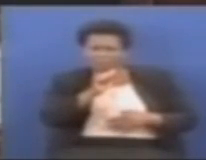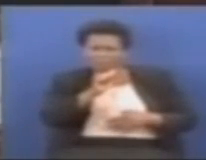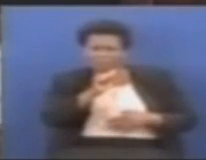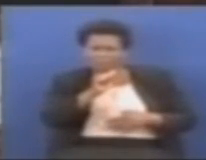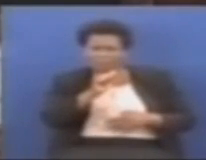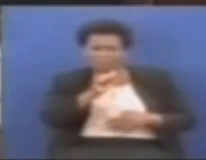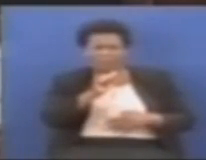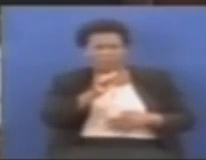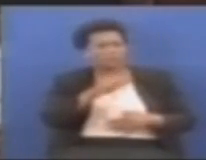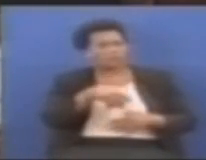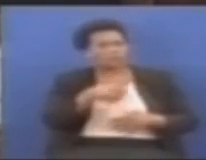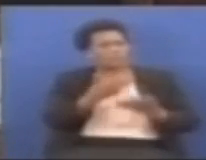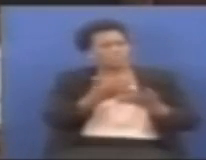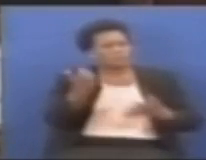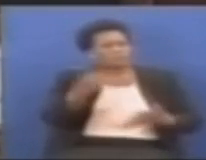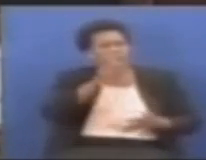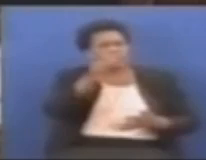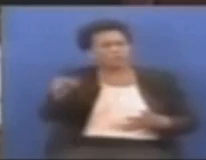99%